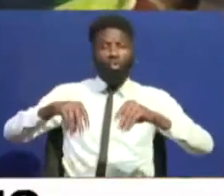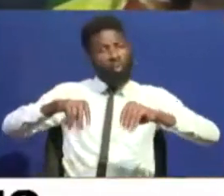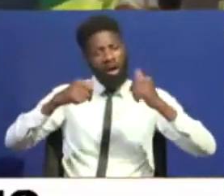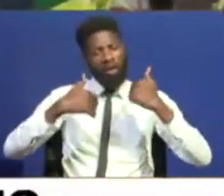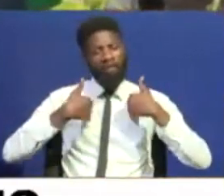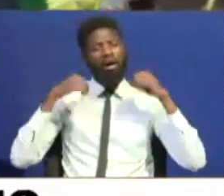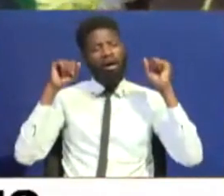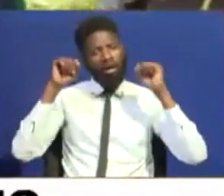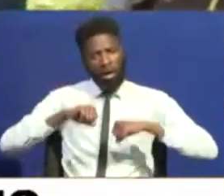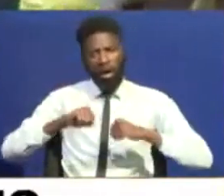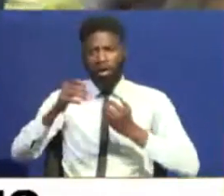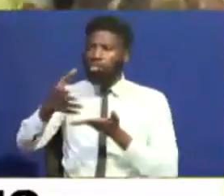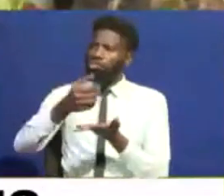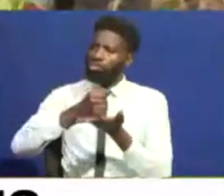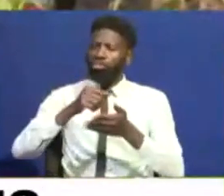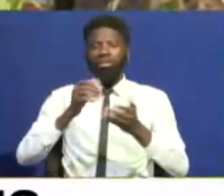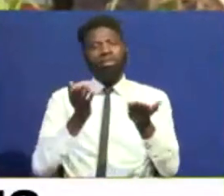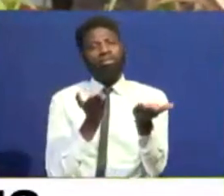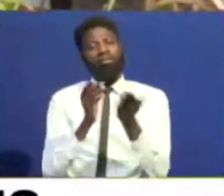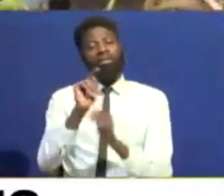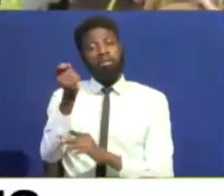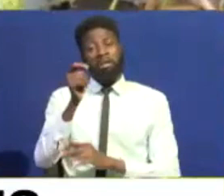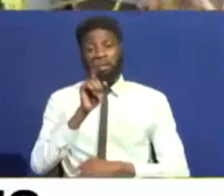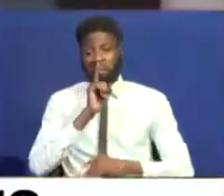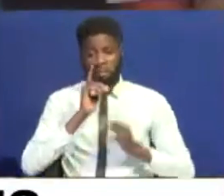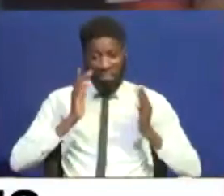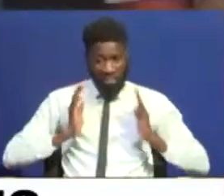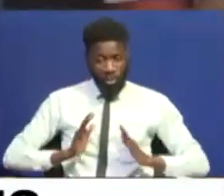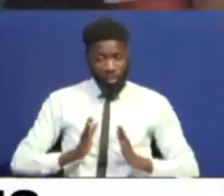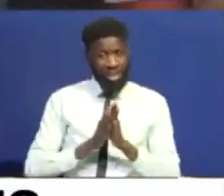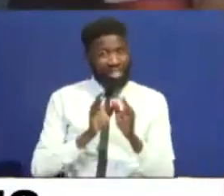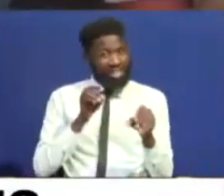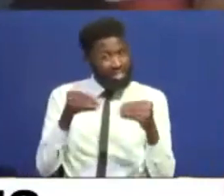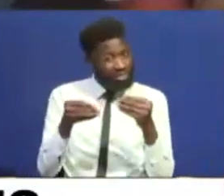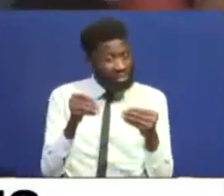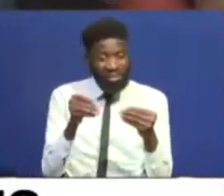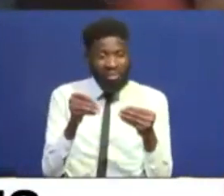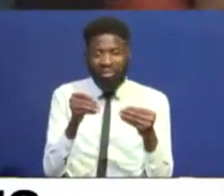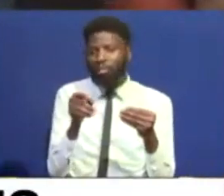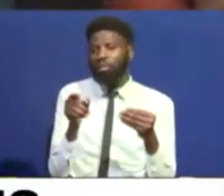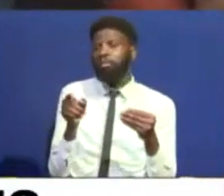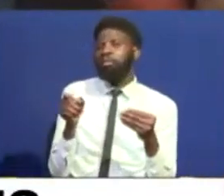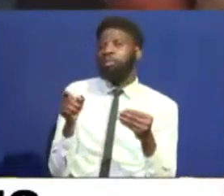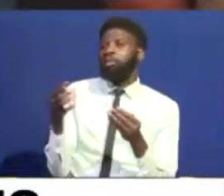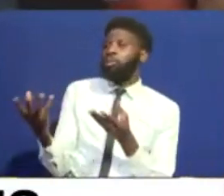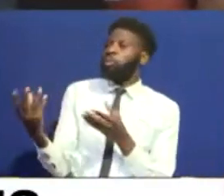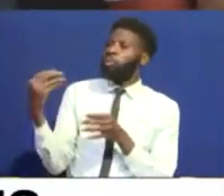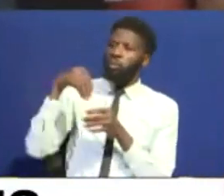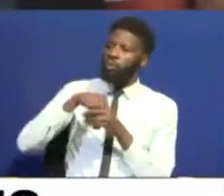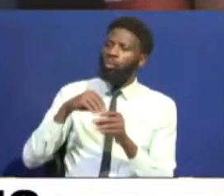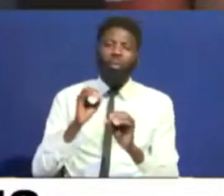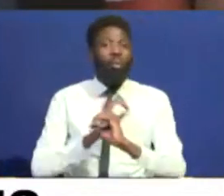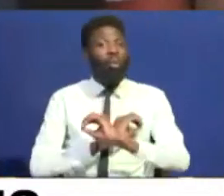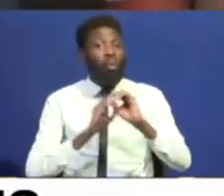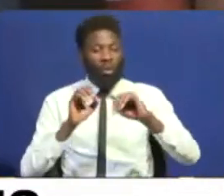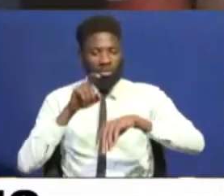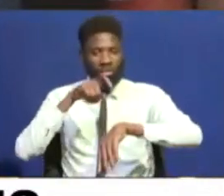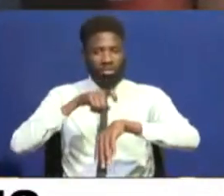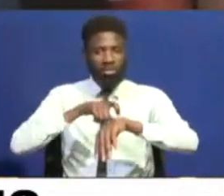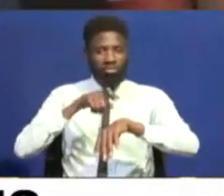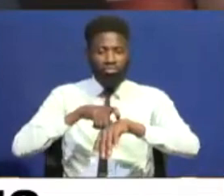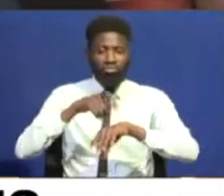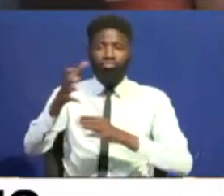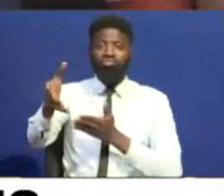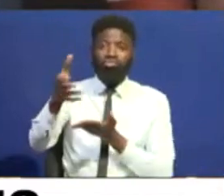PWDs feel neglected when it comes to appointments of top jobs. CSS, PSS